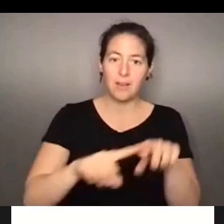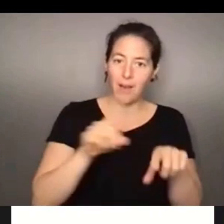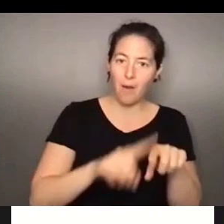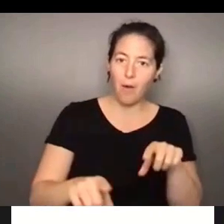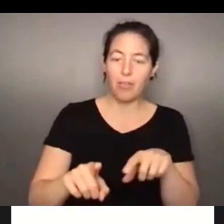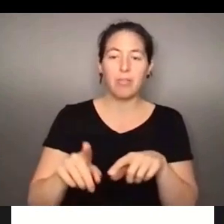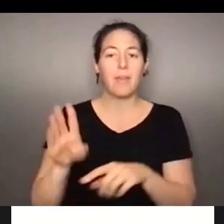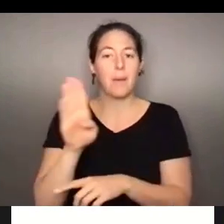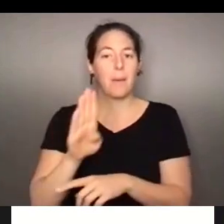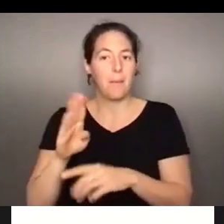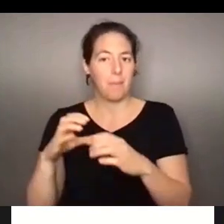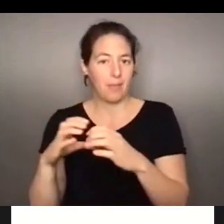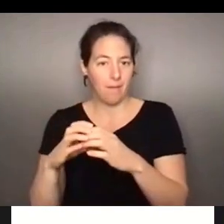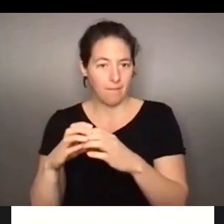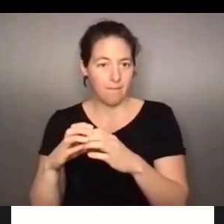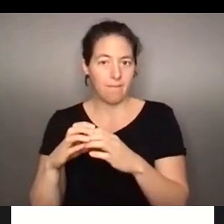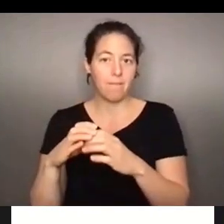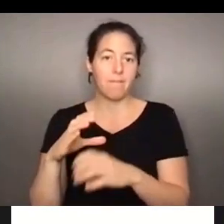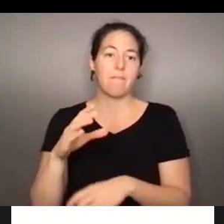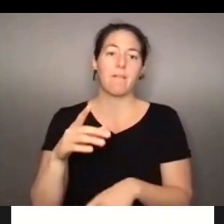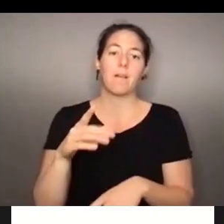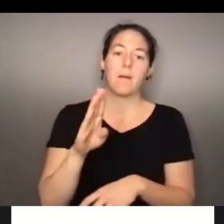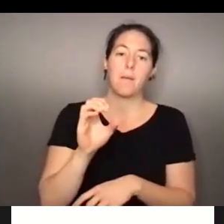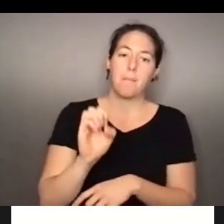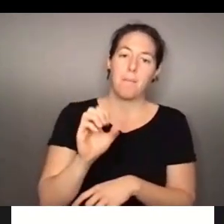betteraves, la bétacarde,